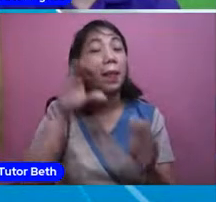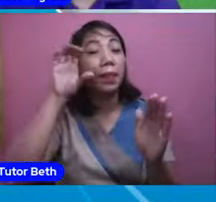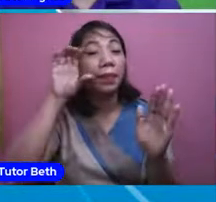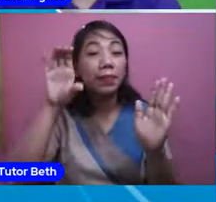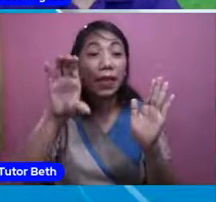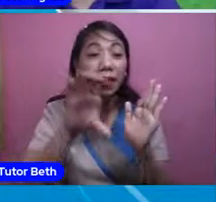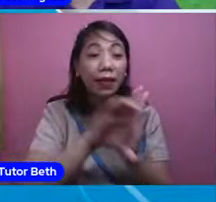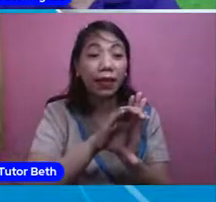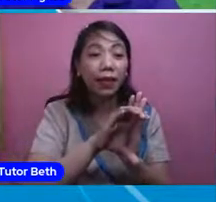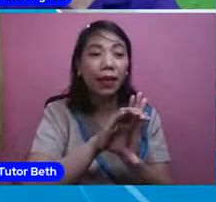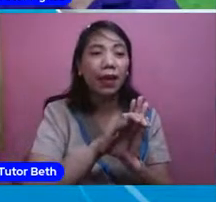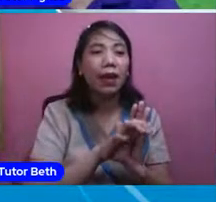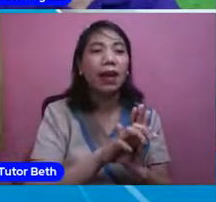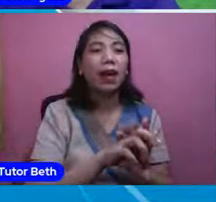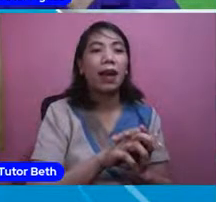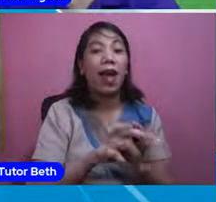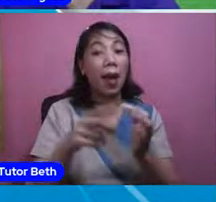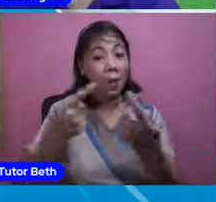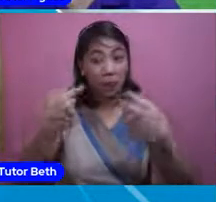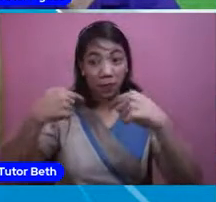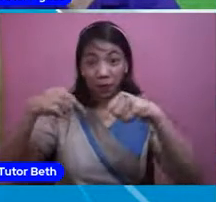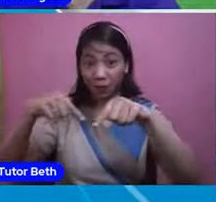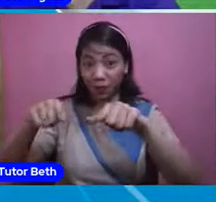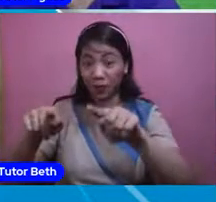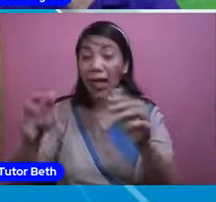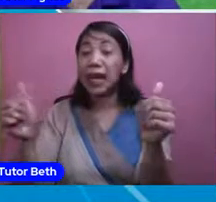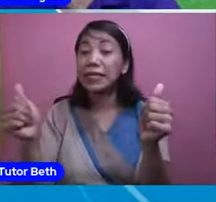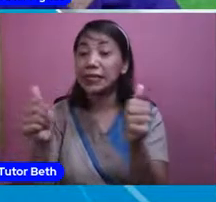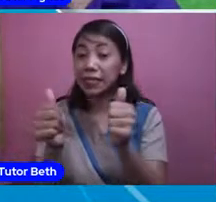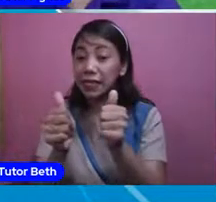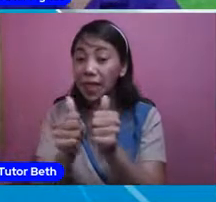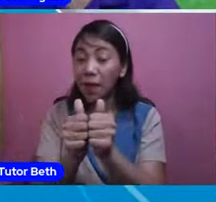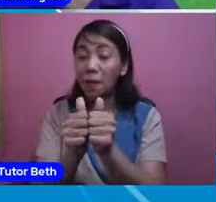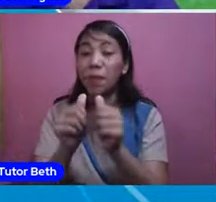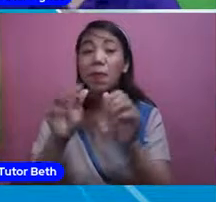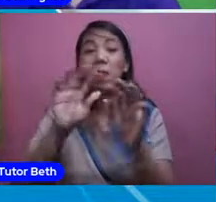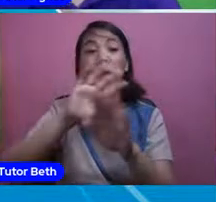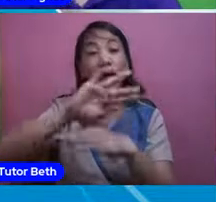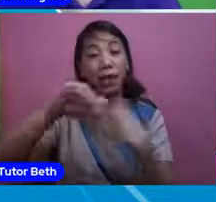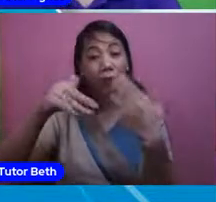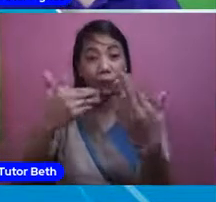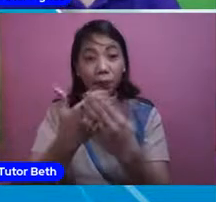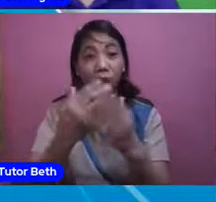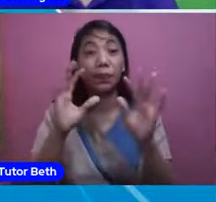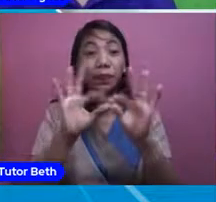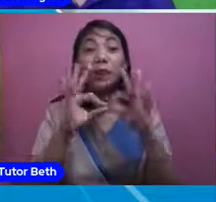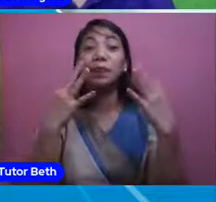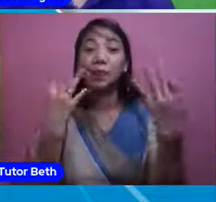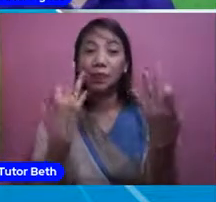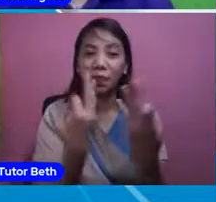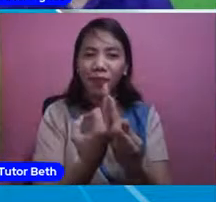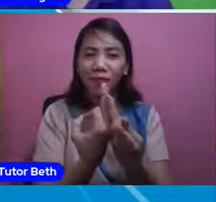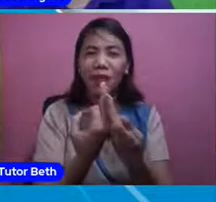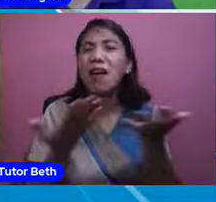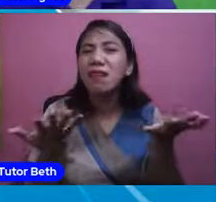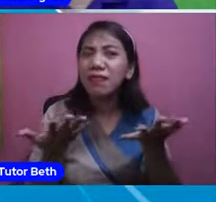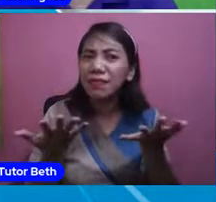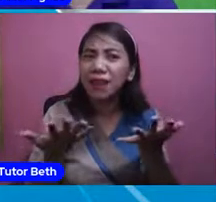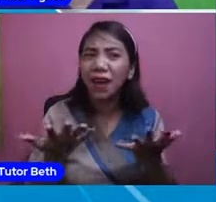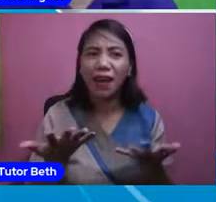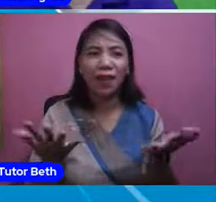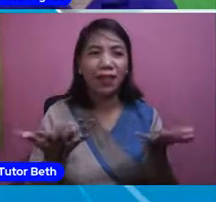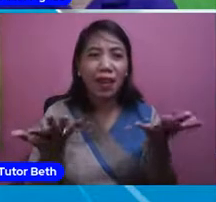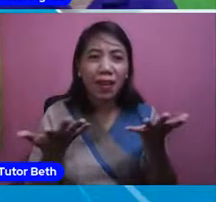ang pinupuntahan ninyo ng inyong buong pamilya. Tignan ko nga, yung always,